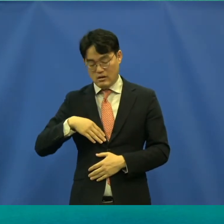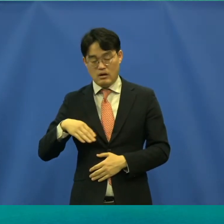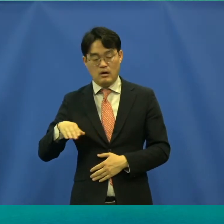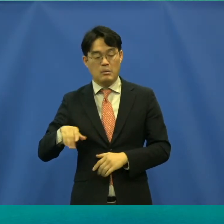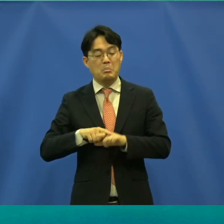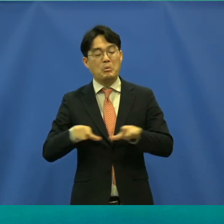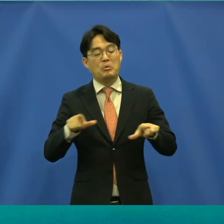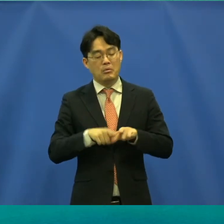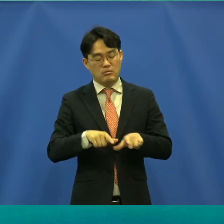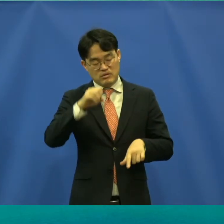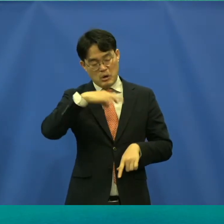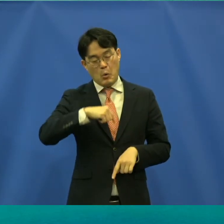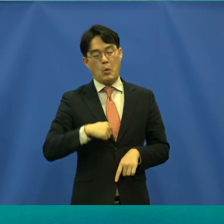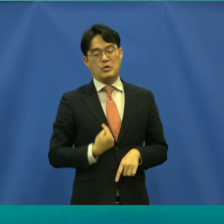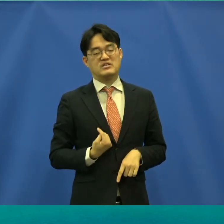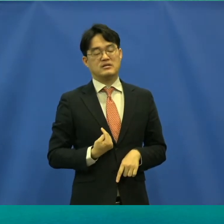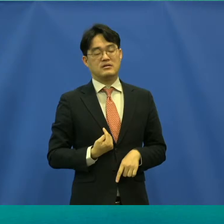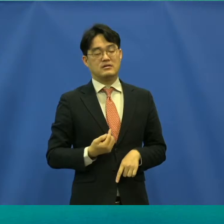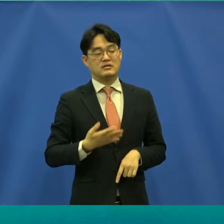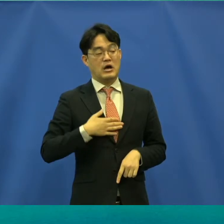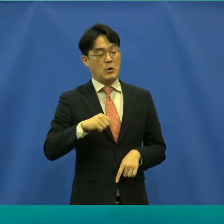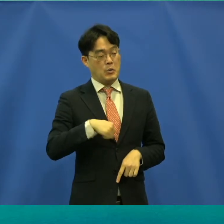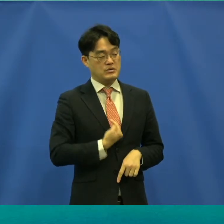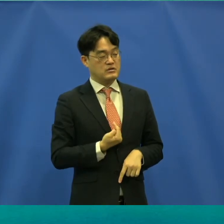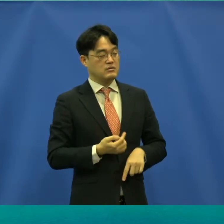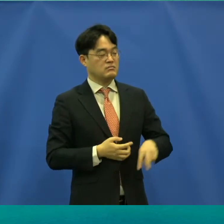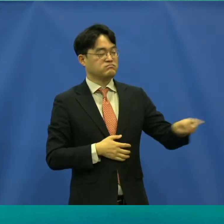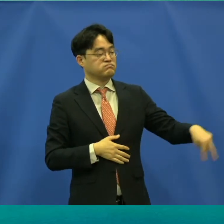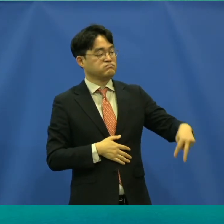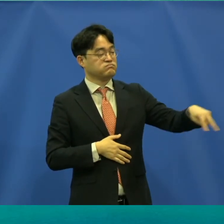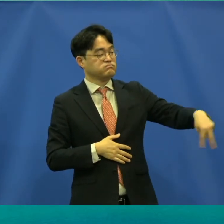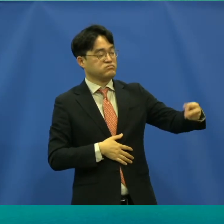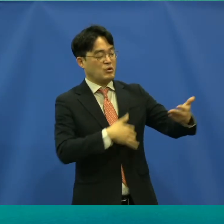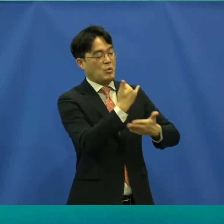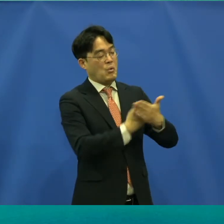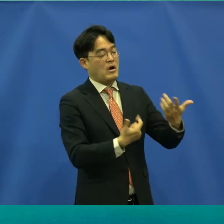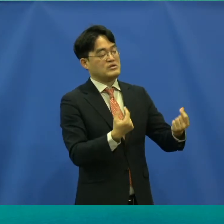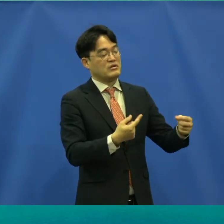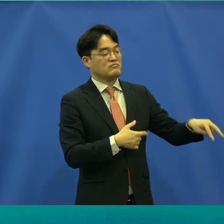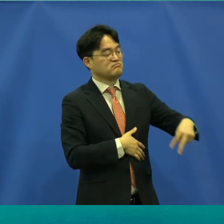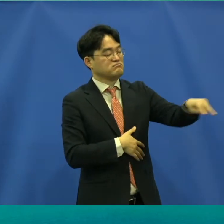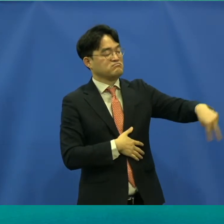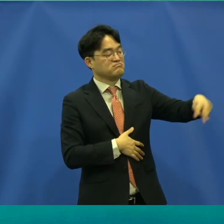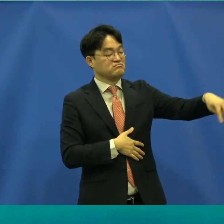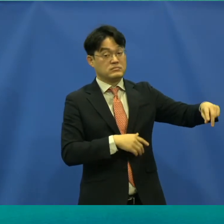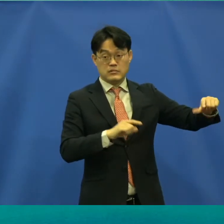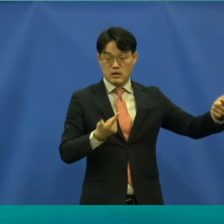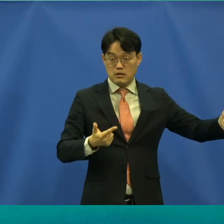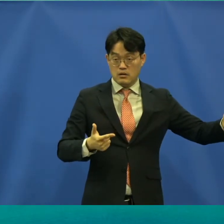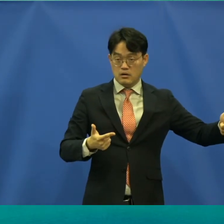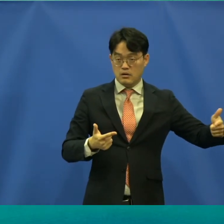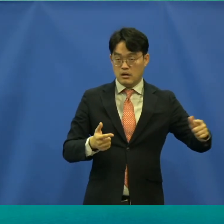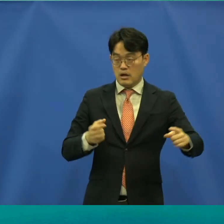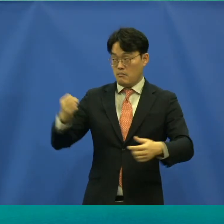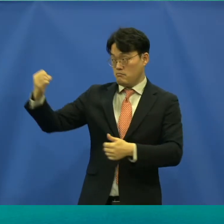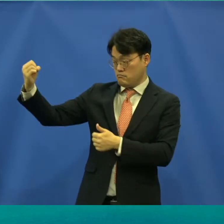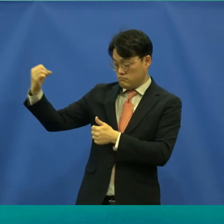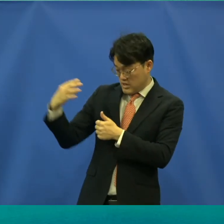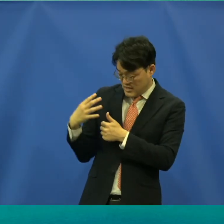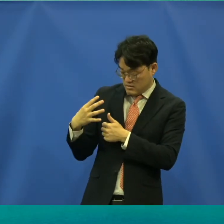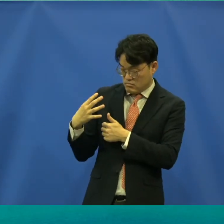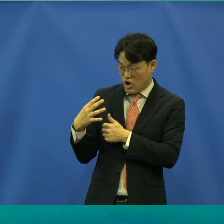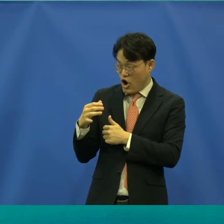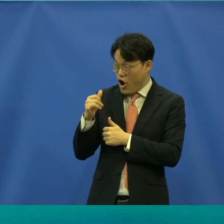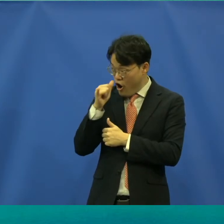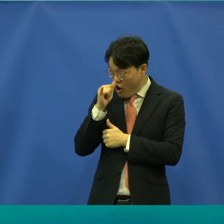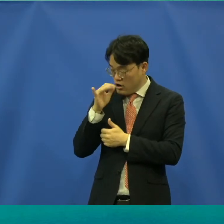그냥 미아가 아니고 하나님의 속한 자가 되고 하나님의 소명자가 되고 하나님